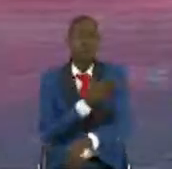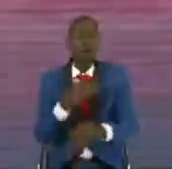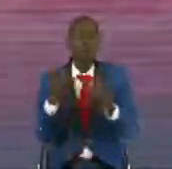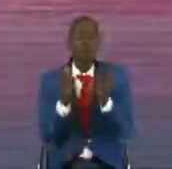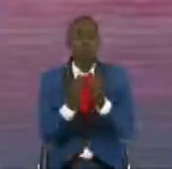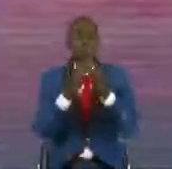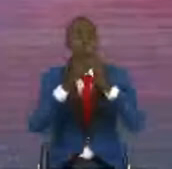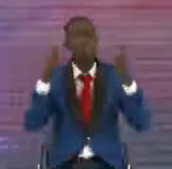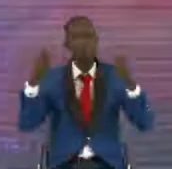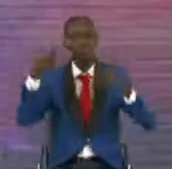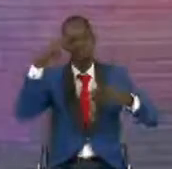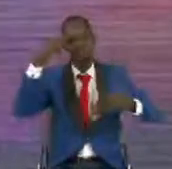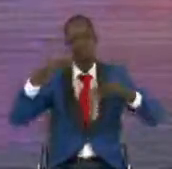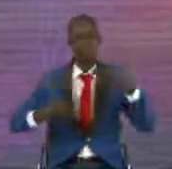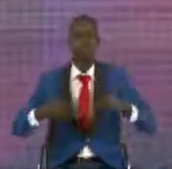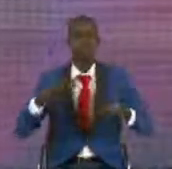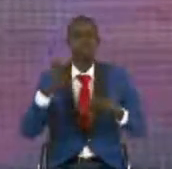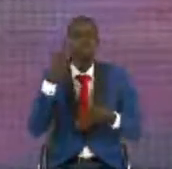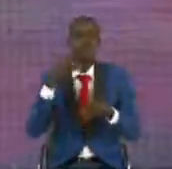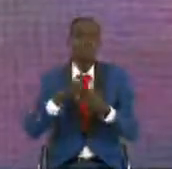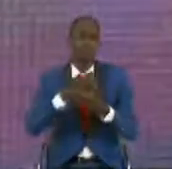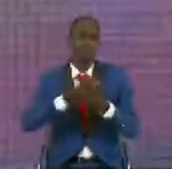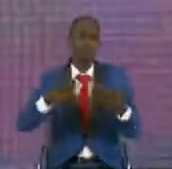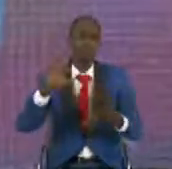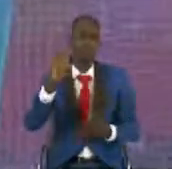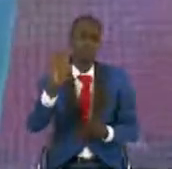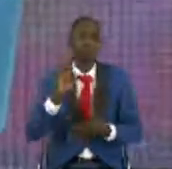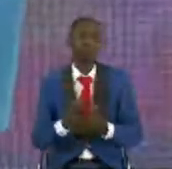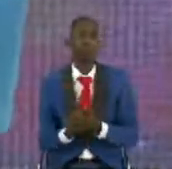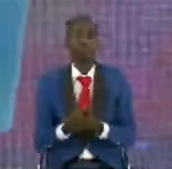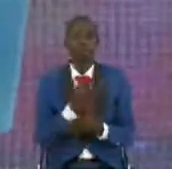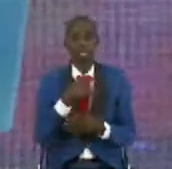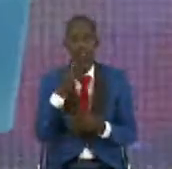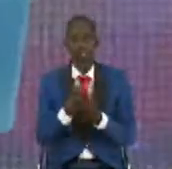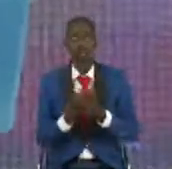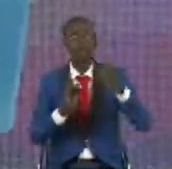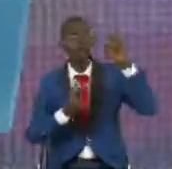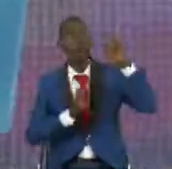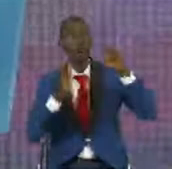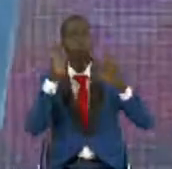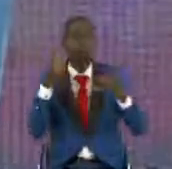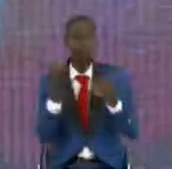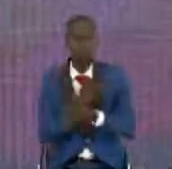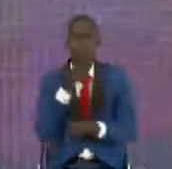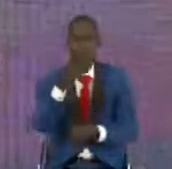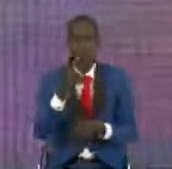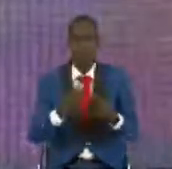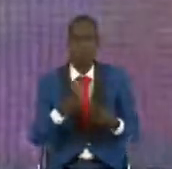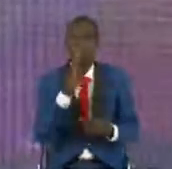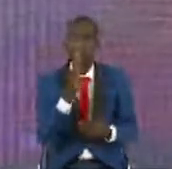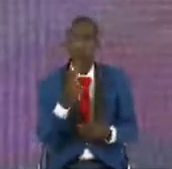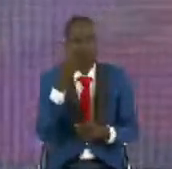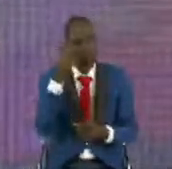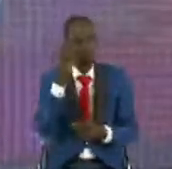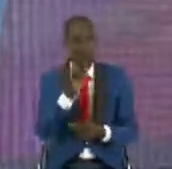jugements. Verset 7, il dit, je vous prendrai pour mon peuple. Je serai votre